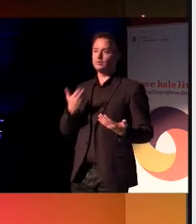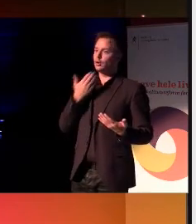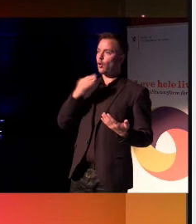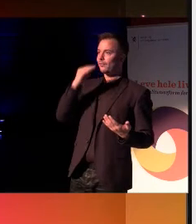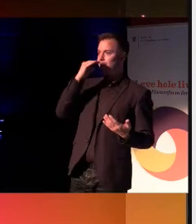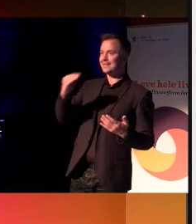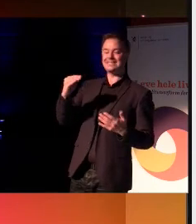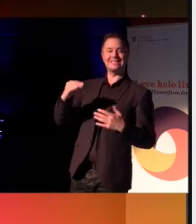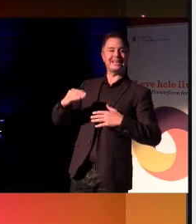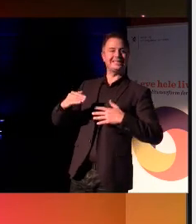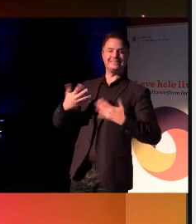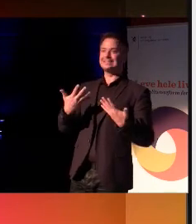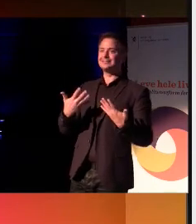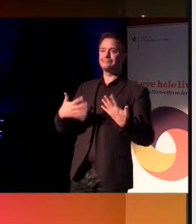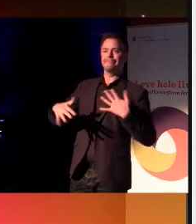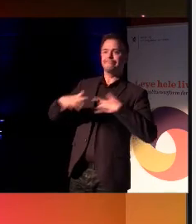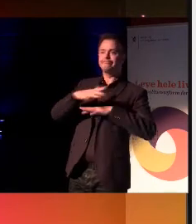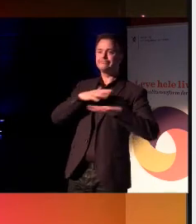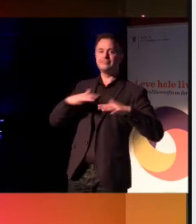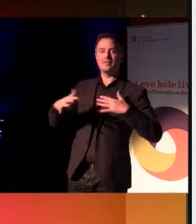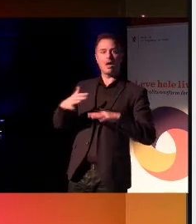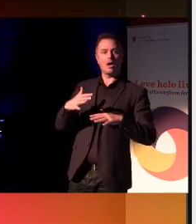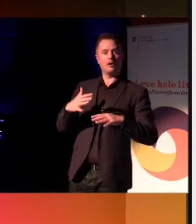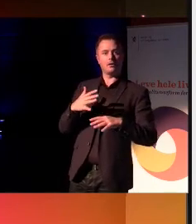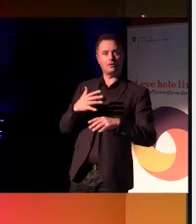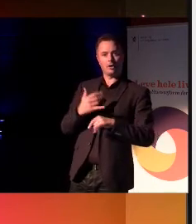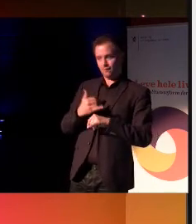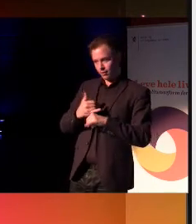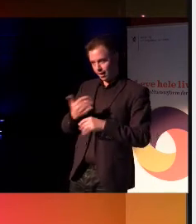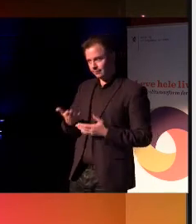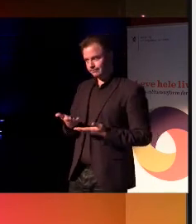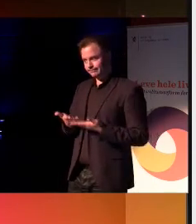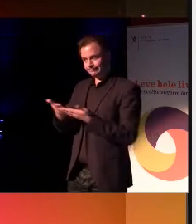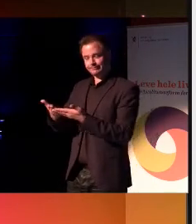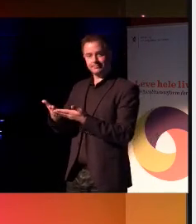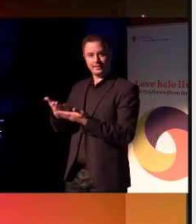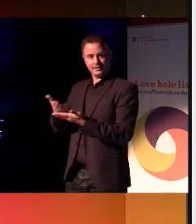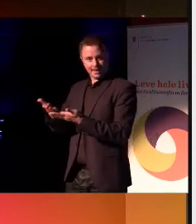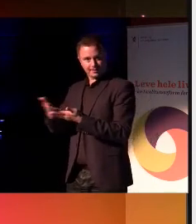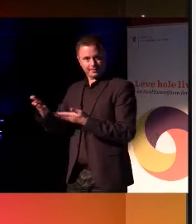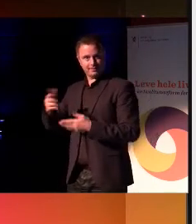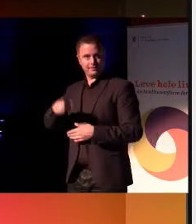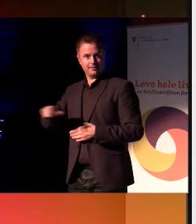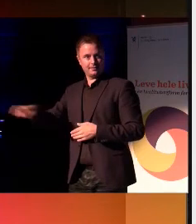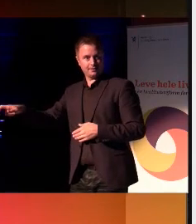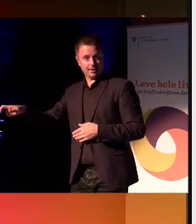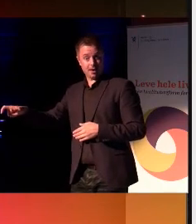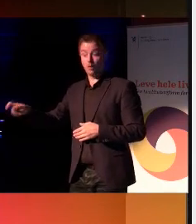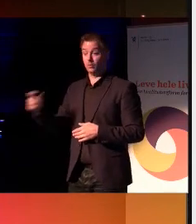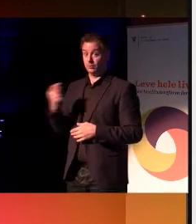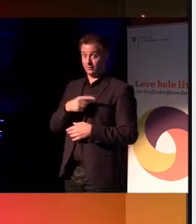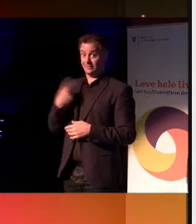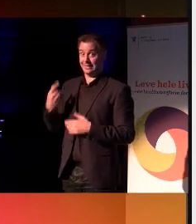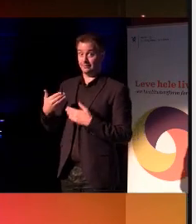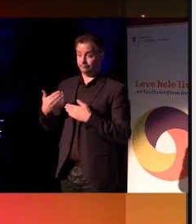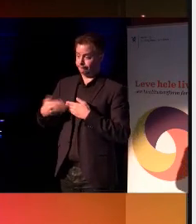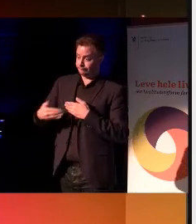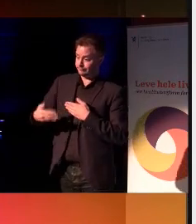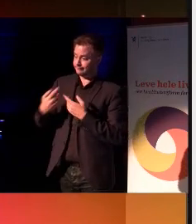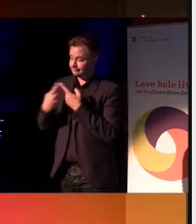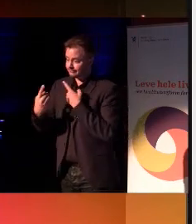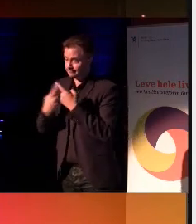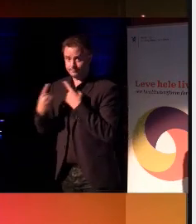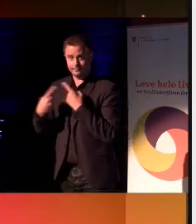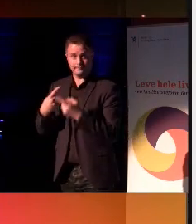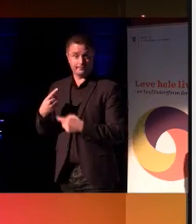for å utøve en god tjeneste til pasientene. Så vi gikk inn og snakket mye med pasientene våre. Bildene du